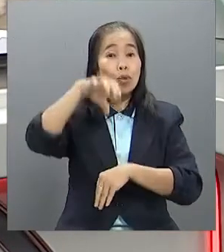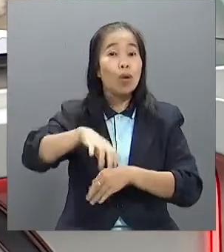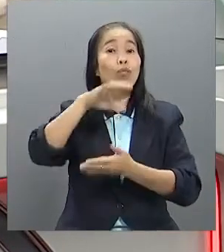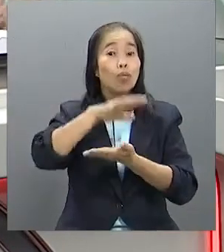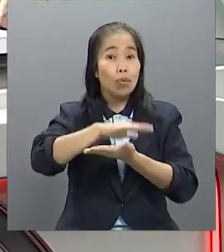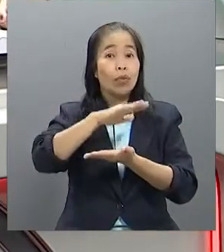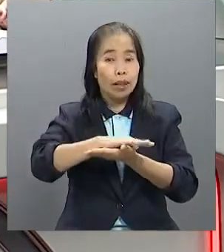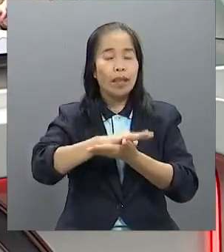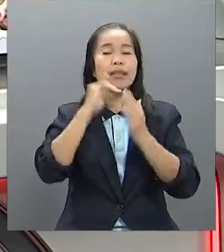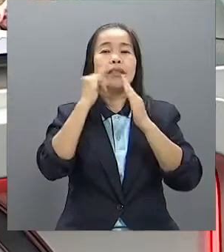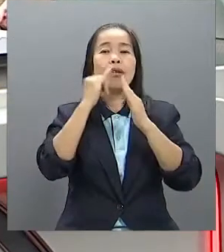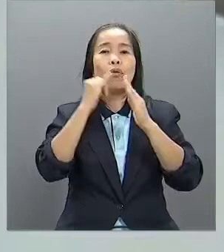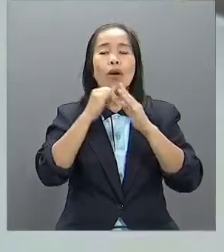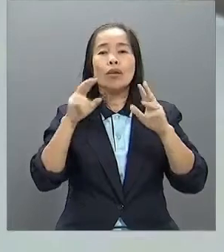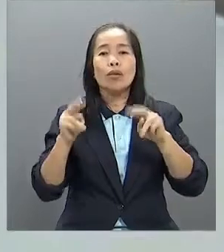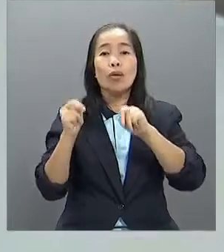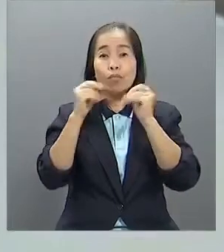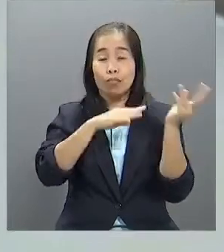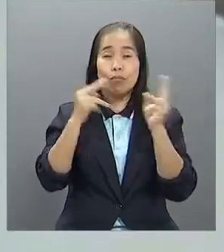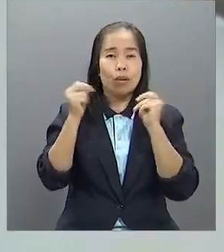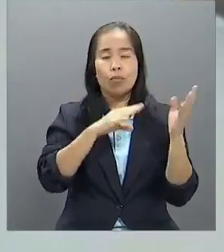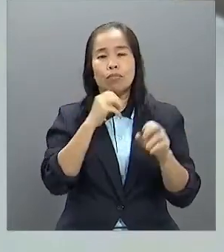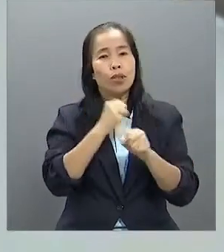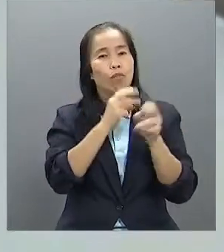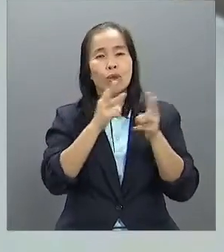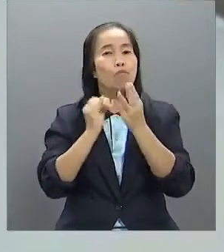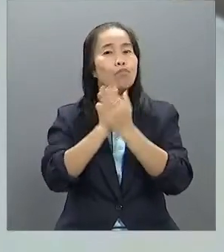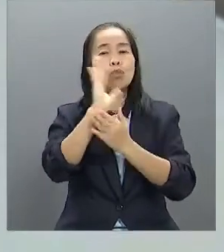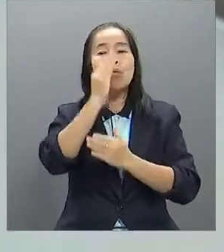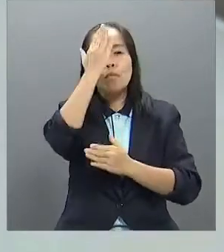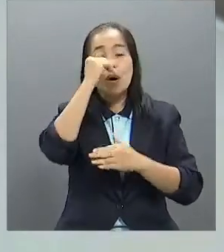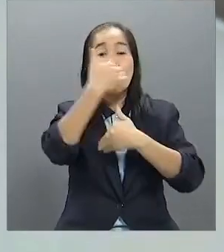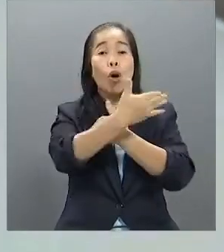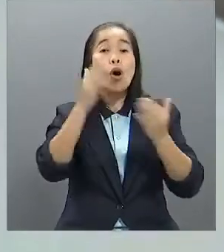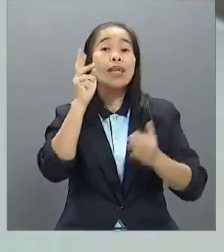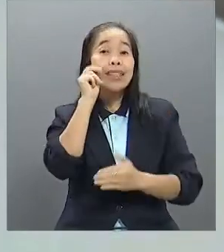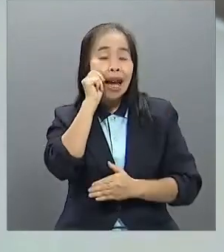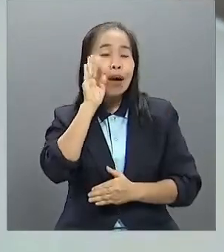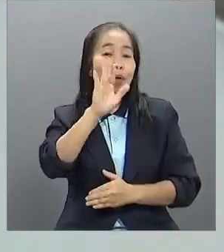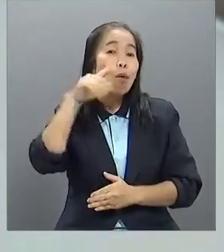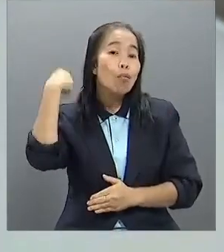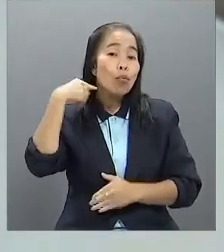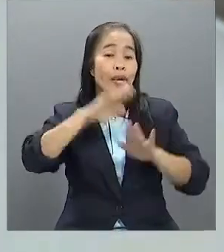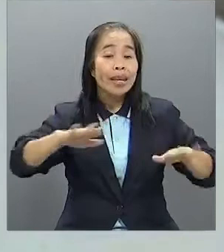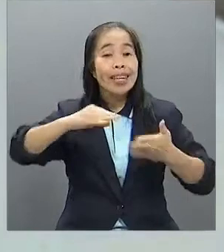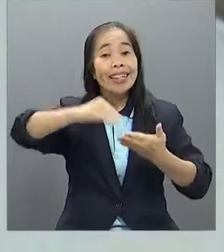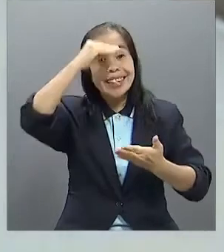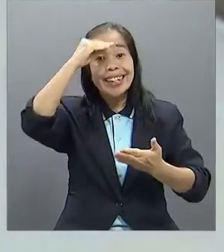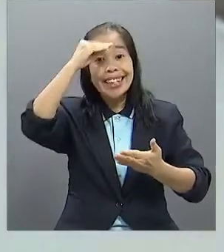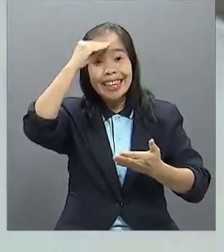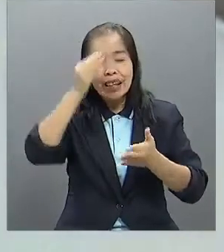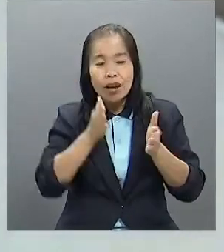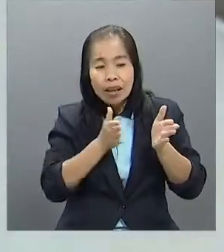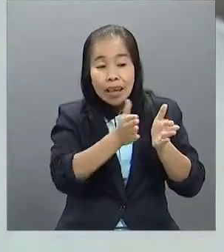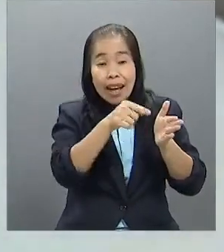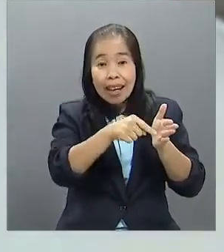กระทำไม่เหมาะสมนะครับด้วยการตั้งกล้องวีดีโอถ่ายหน้าของน้ำหญิงภายในร้านจำหน่ายอาหารและเครื่องดื่มล่าสุดเข้าสำนัก